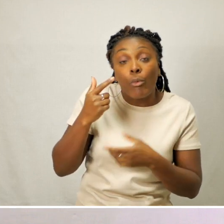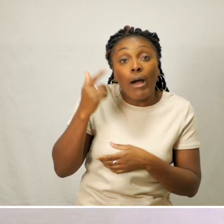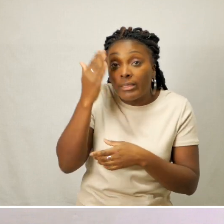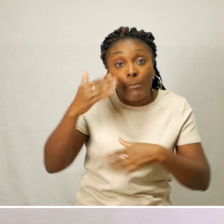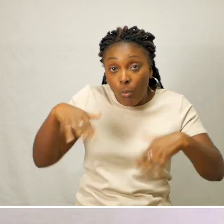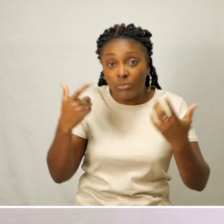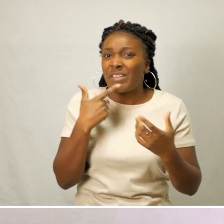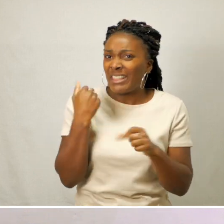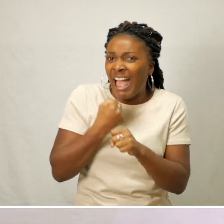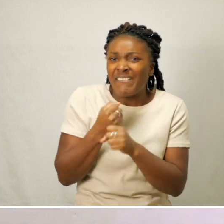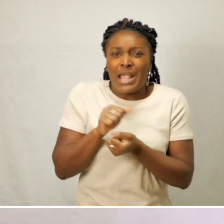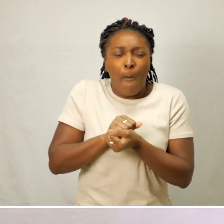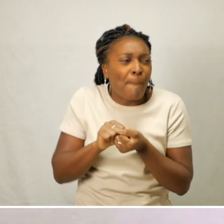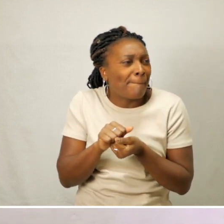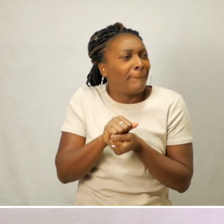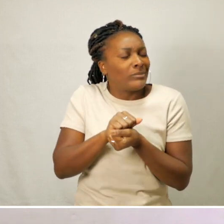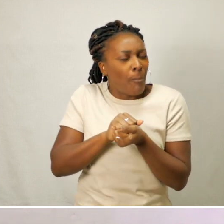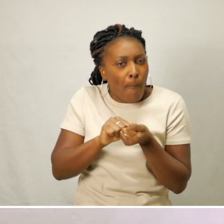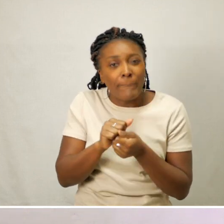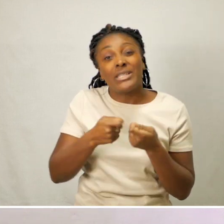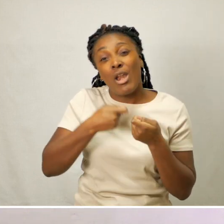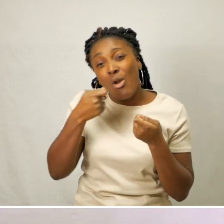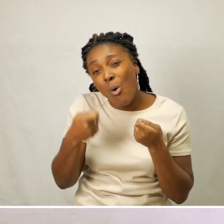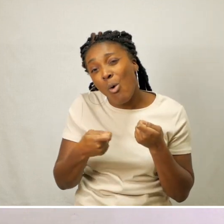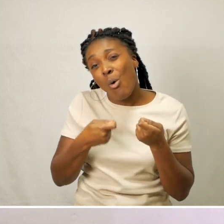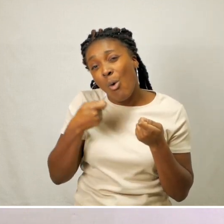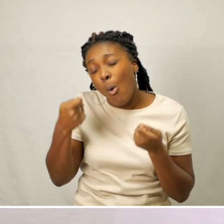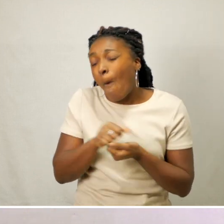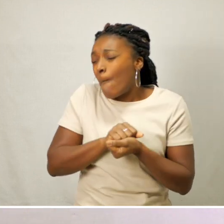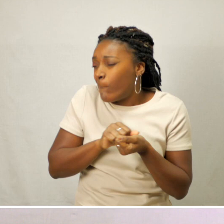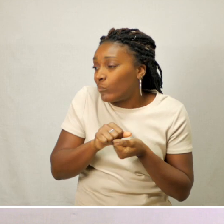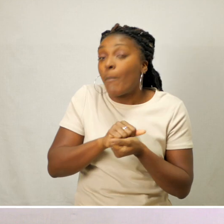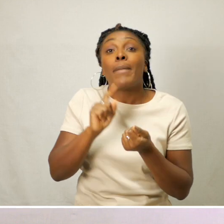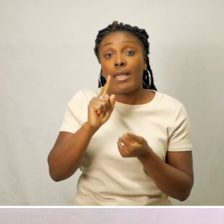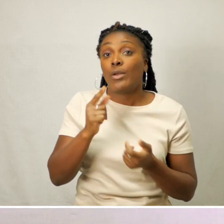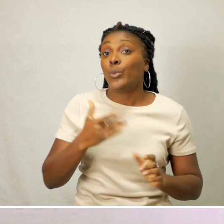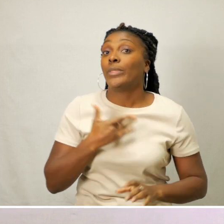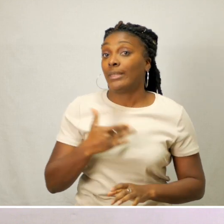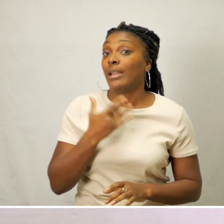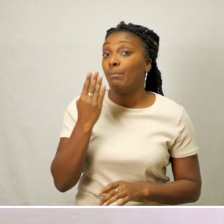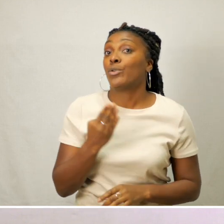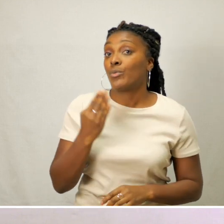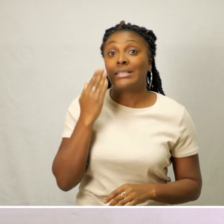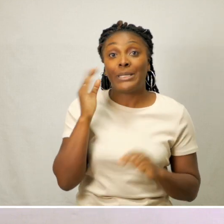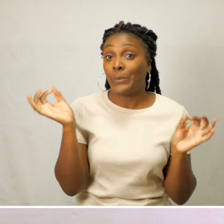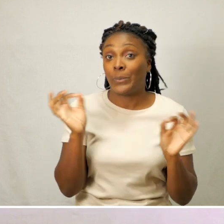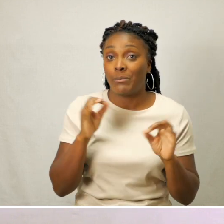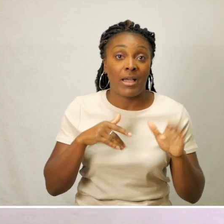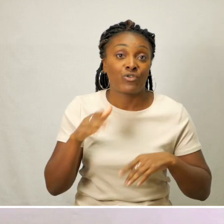de mastication, de digestion qui est long mais qui est nécessaire. Parce que sinon ça ne peut pas